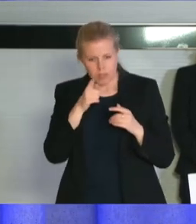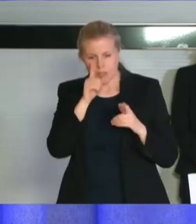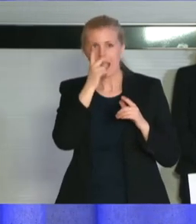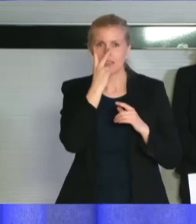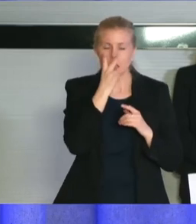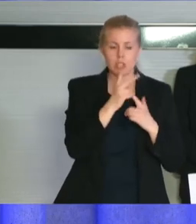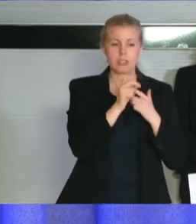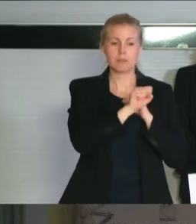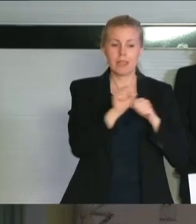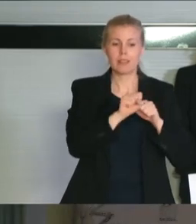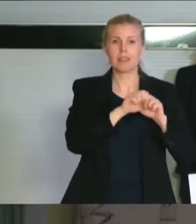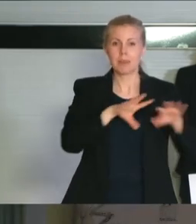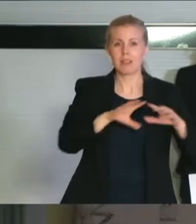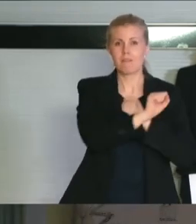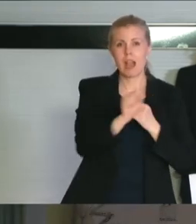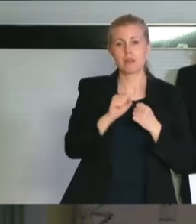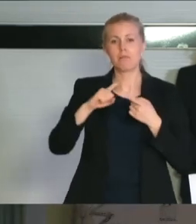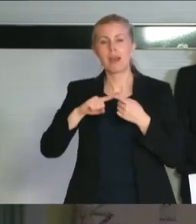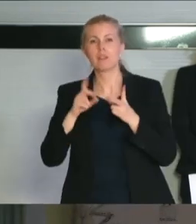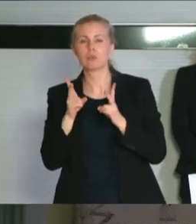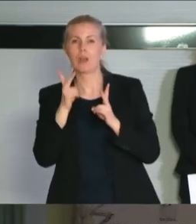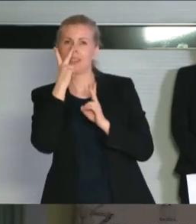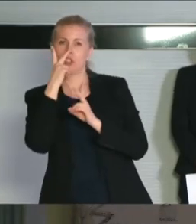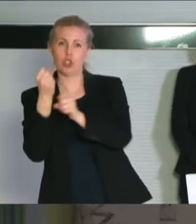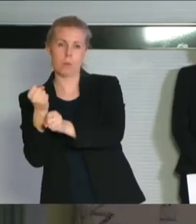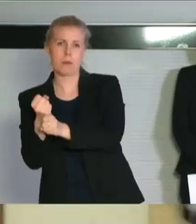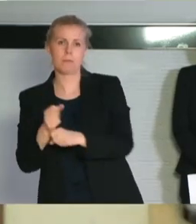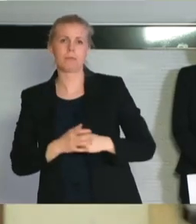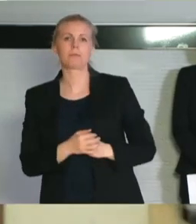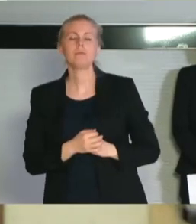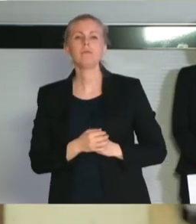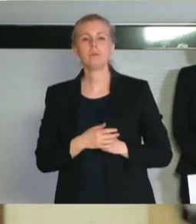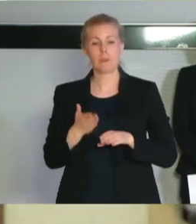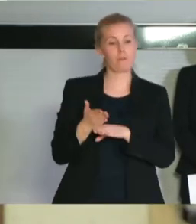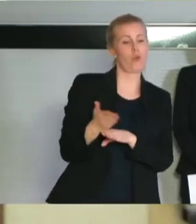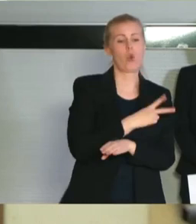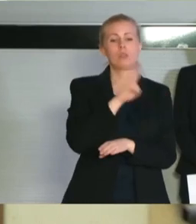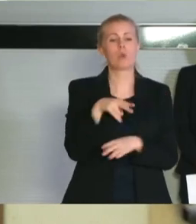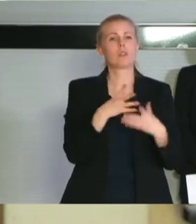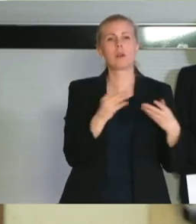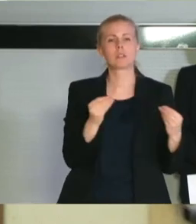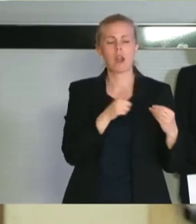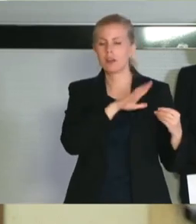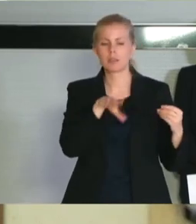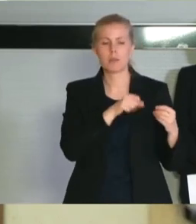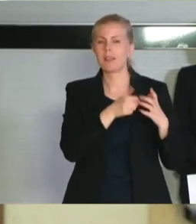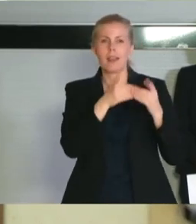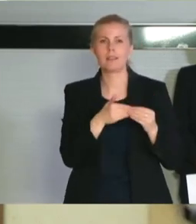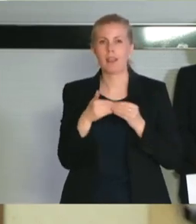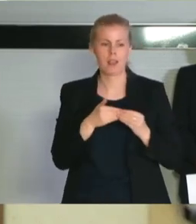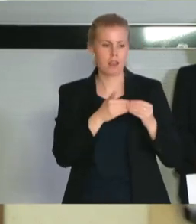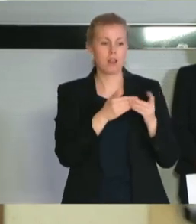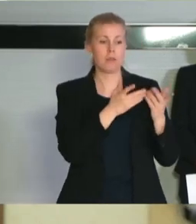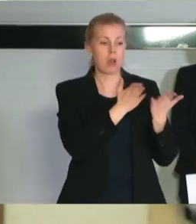vi tar vare på jobben. Før 12. mars så var ikke alle enige om at det å ta barn ut av barnehagen og